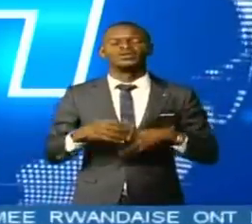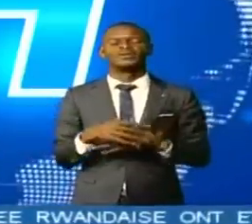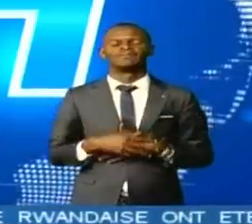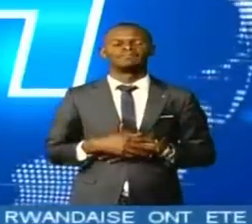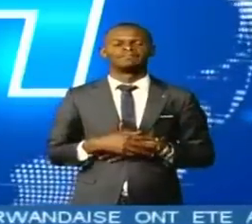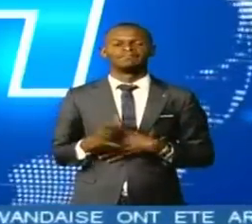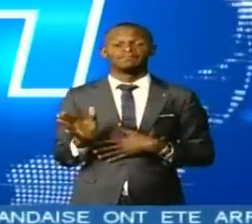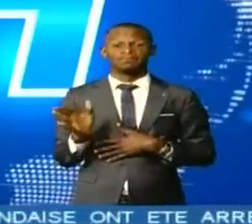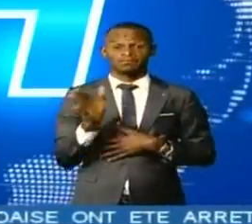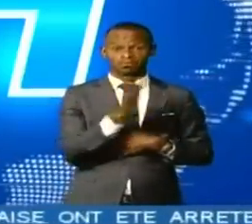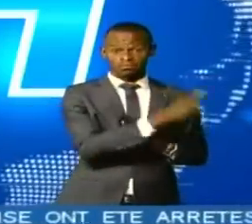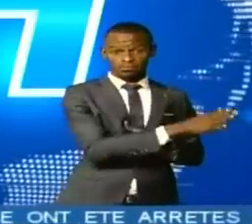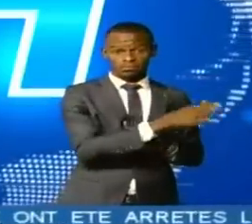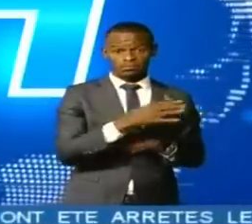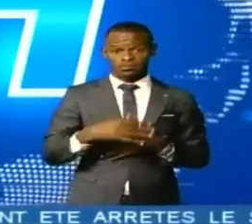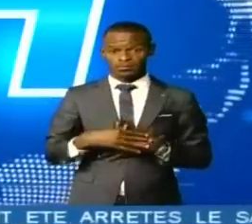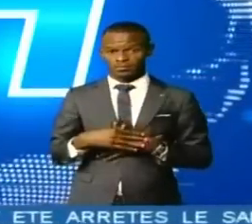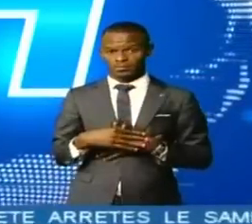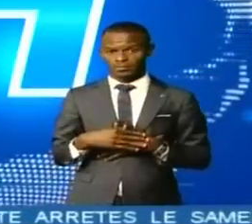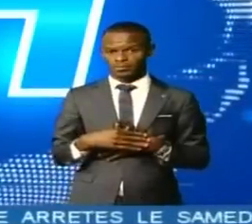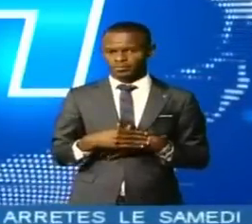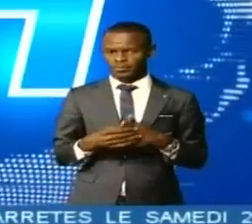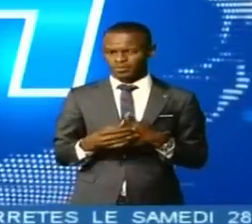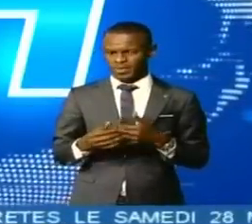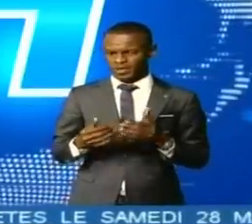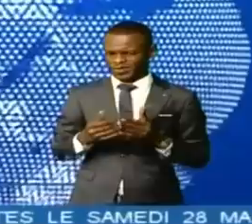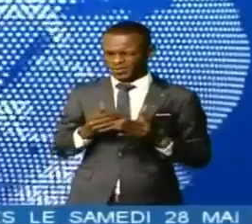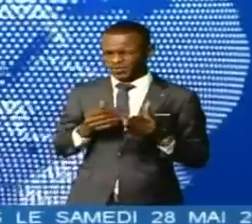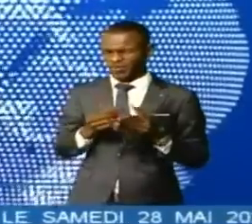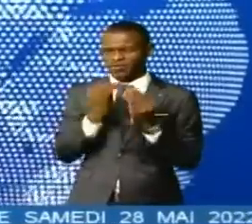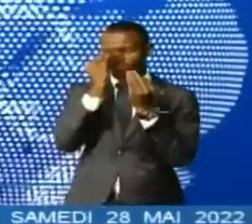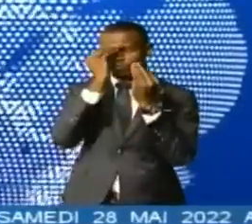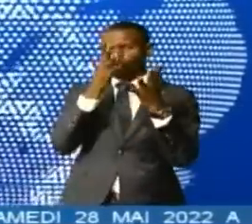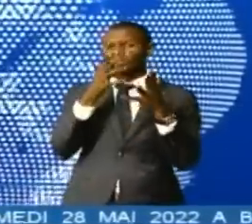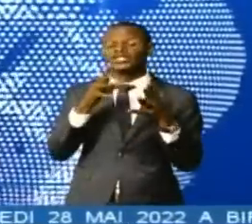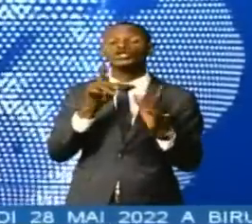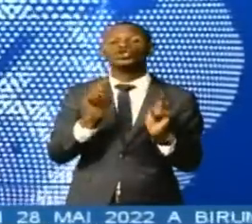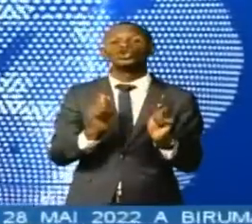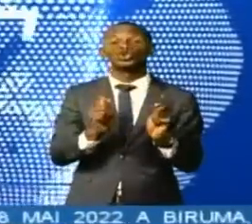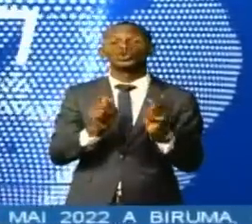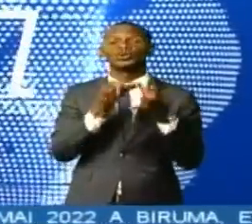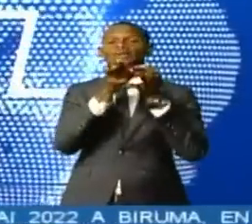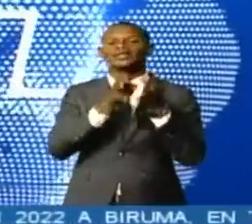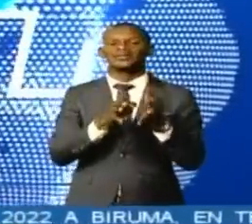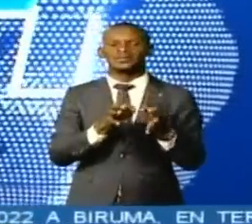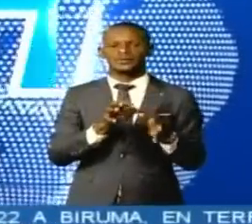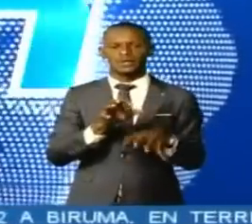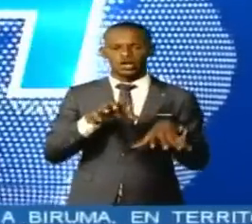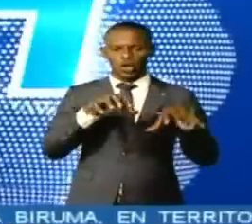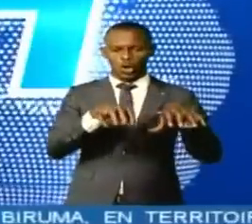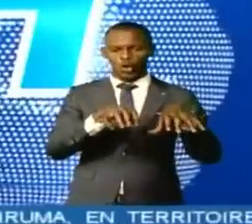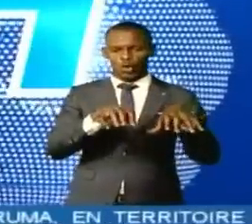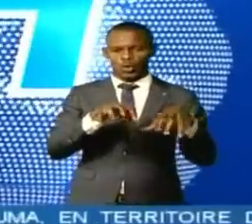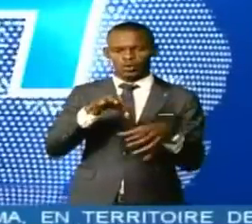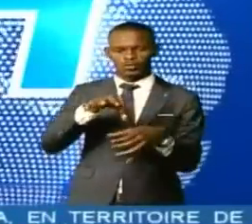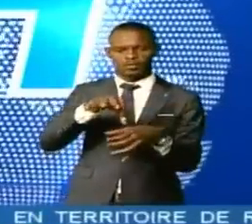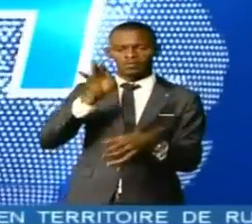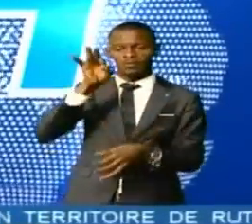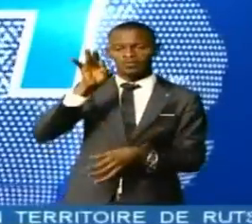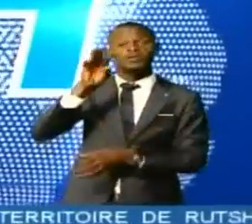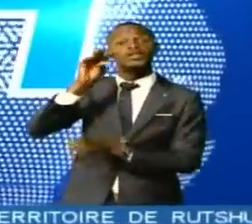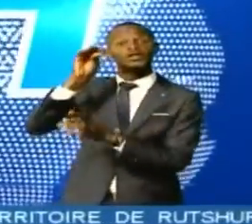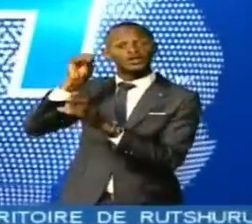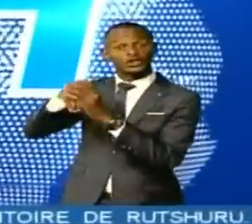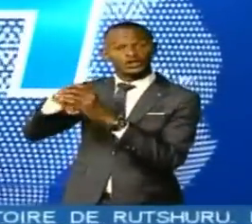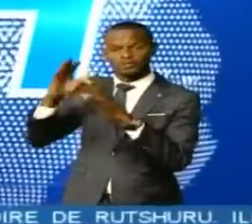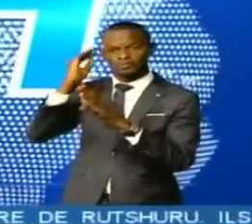Je l'ai dit au début de ce journal, la RDC a été élue pour présider le Conseil africain et malgache pour l'enseignement supérieur,